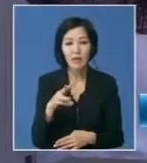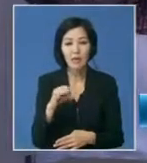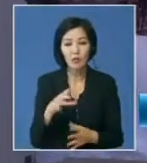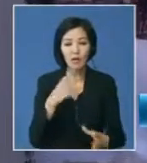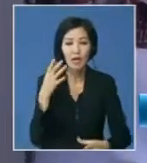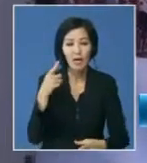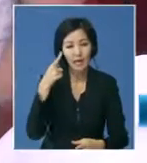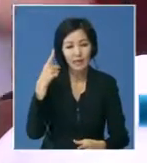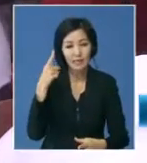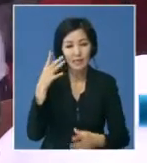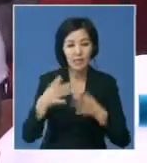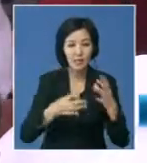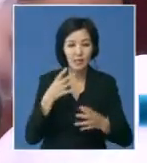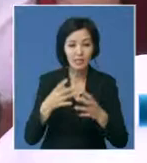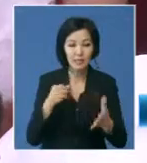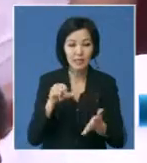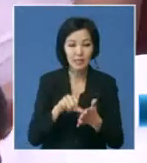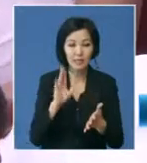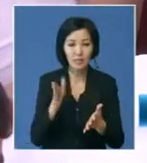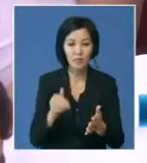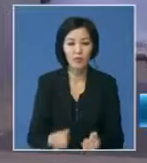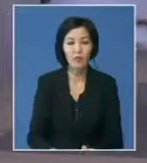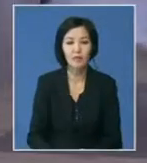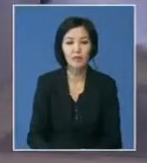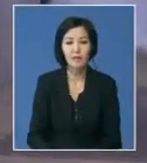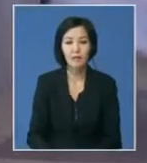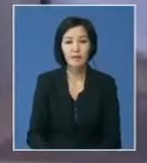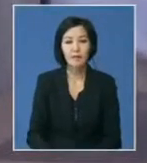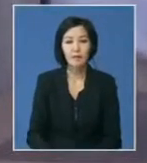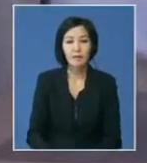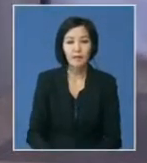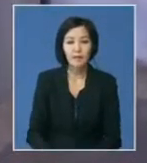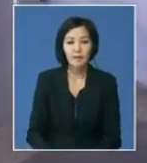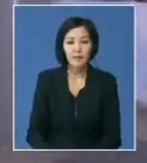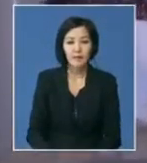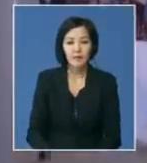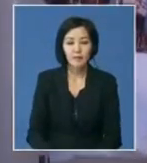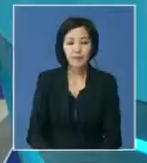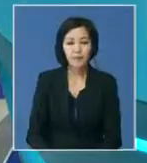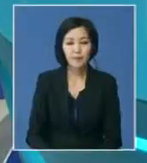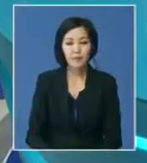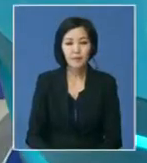көтеретін Азия біріншілігінде шеберлік байқасады. Жарқын Нұрланұлы, Надир Хамзин, Жетісу телеарнасы, Текелі қаласынан.